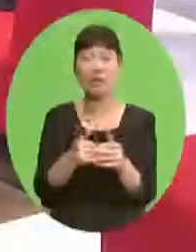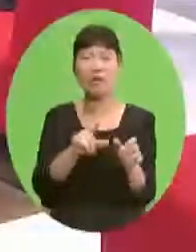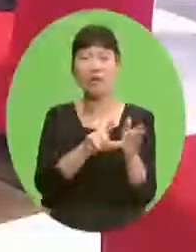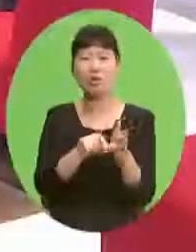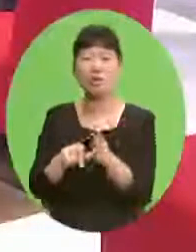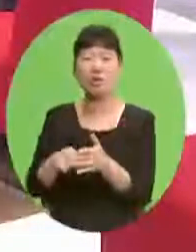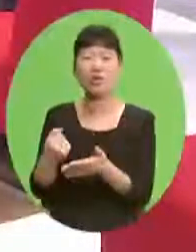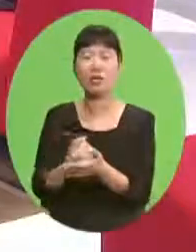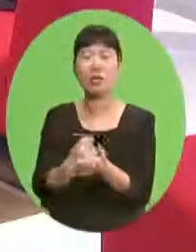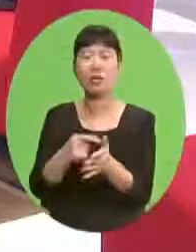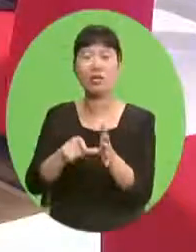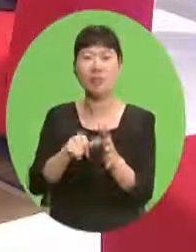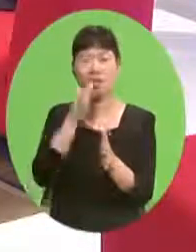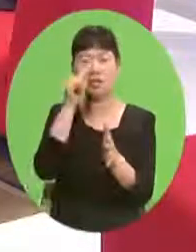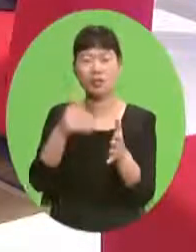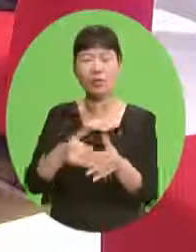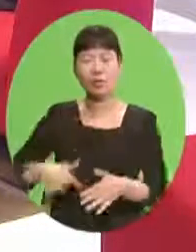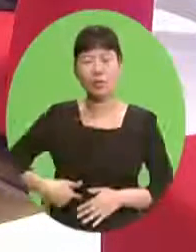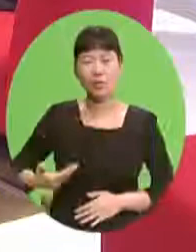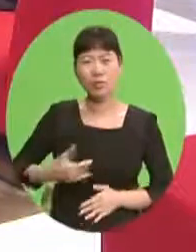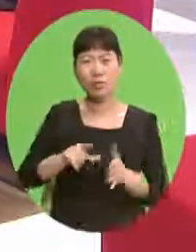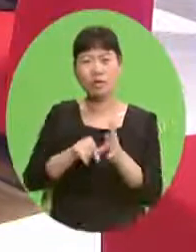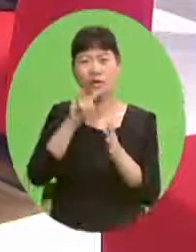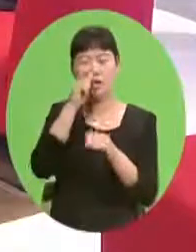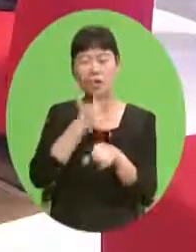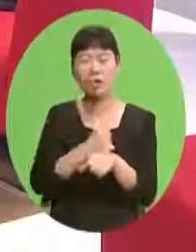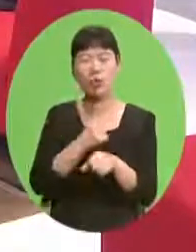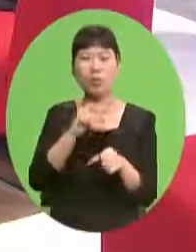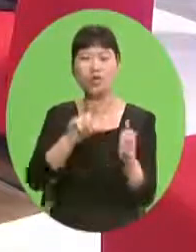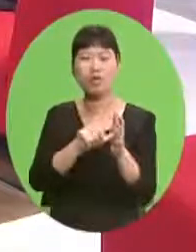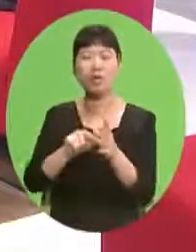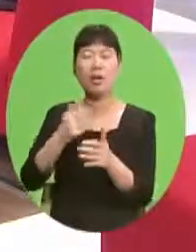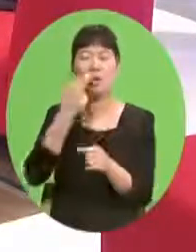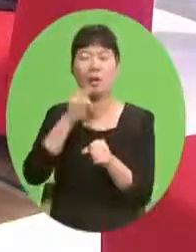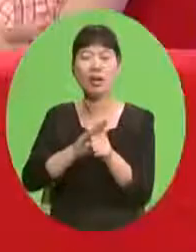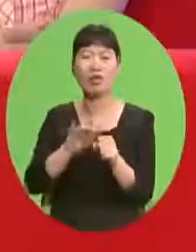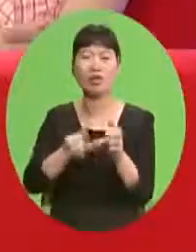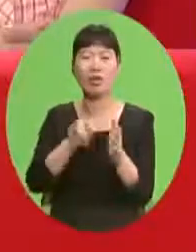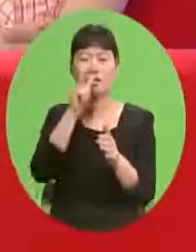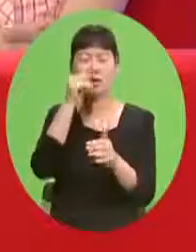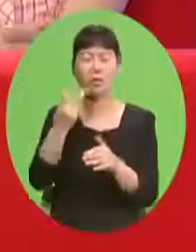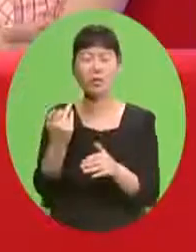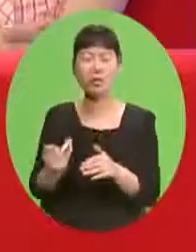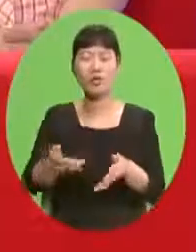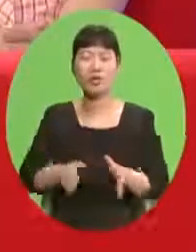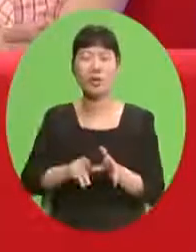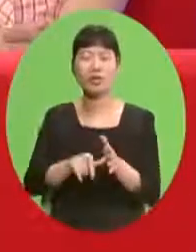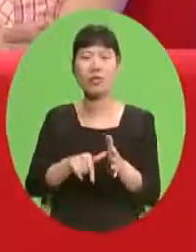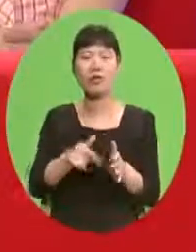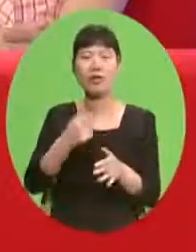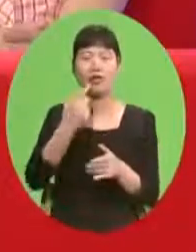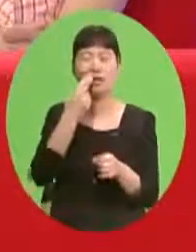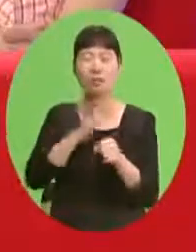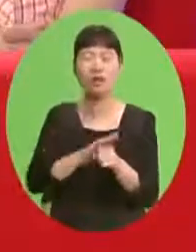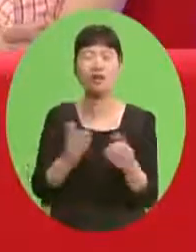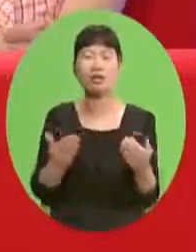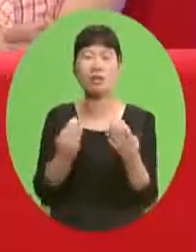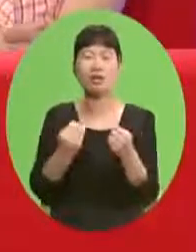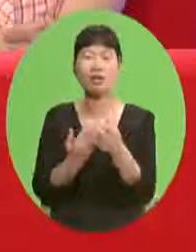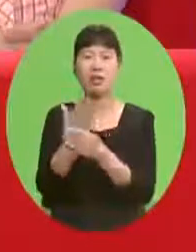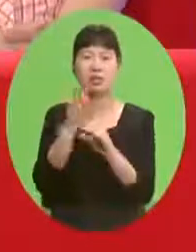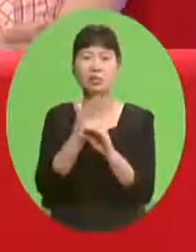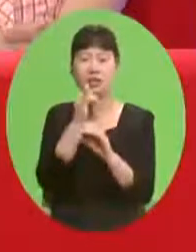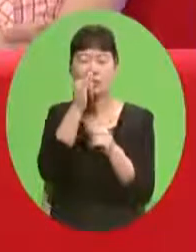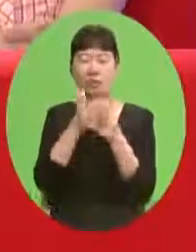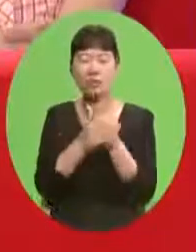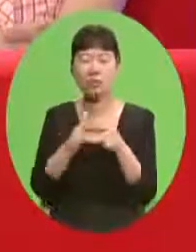순간순간 서운할 때도 있고 속상할 때도 있고 때로는 억울할 때도 있어요. 특히 동생이 태어나면 억울할 일이 굉장히 많이 생기거든요. 그래도